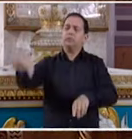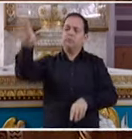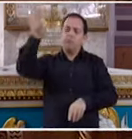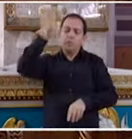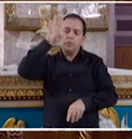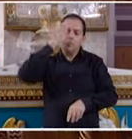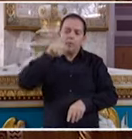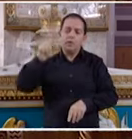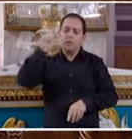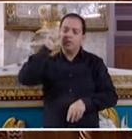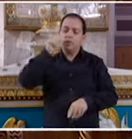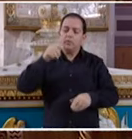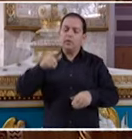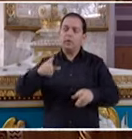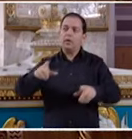Τριάδος,